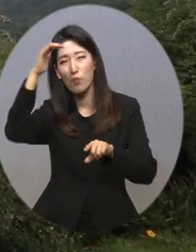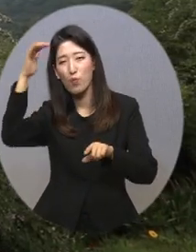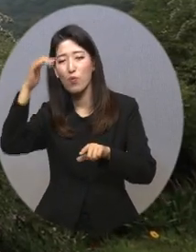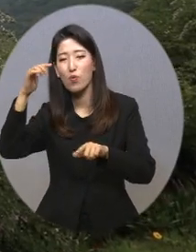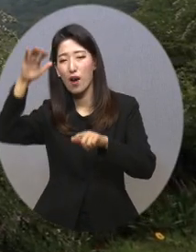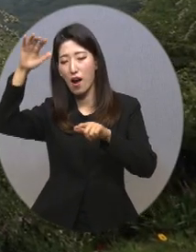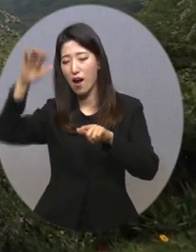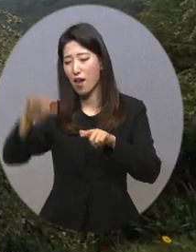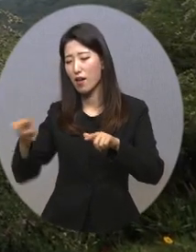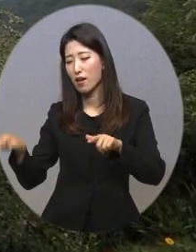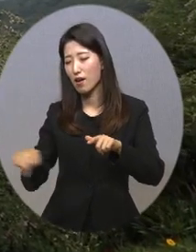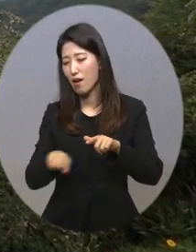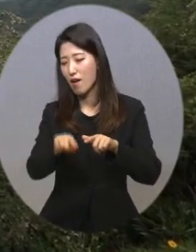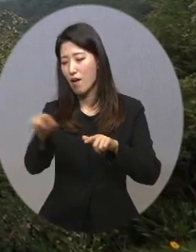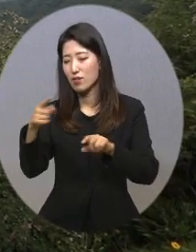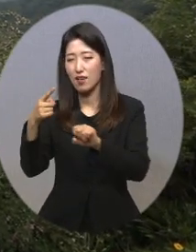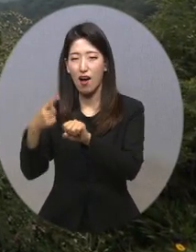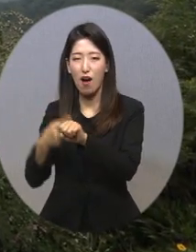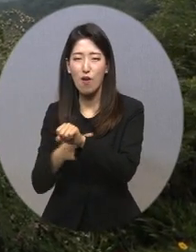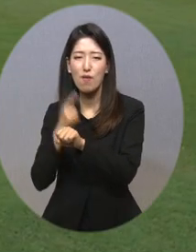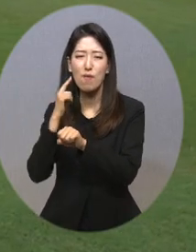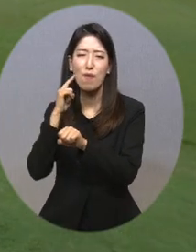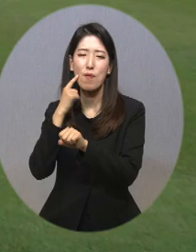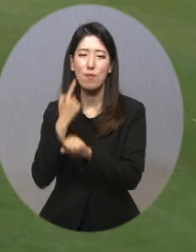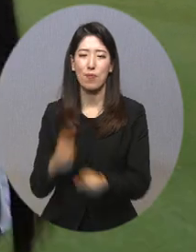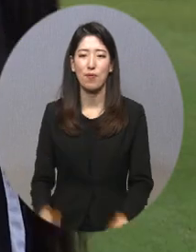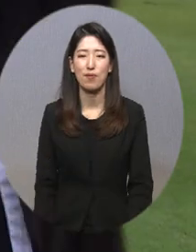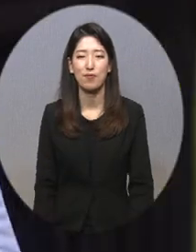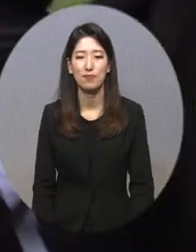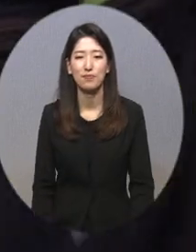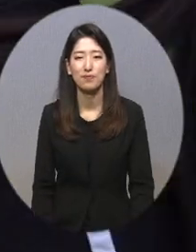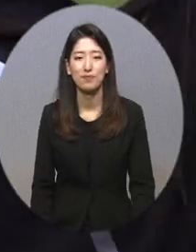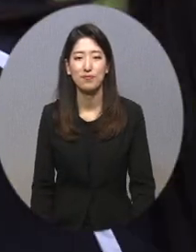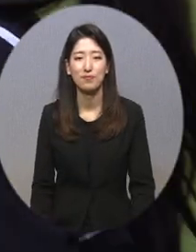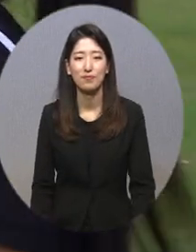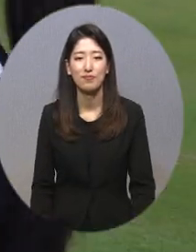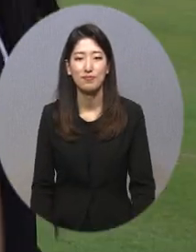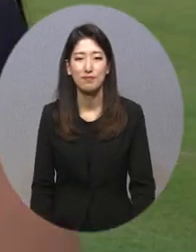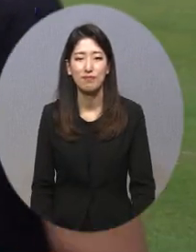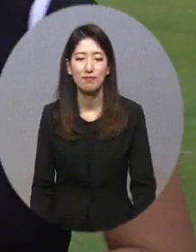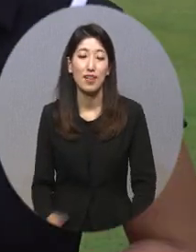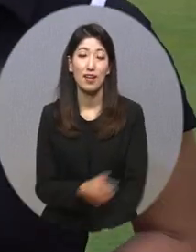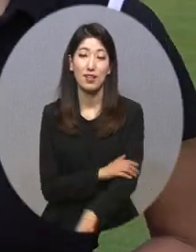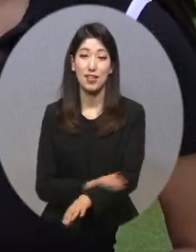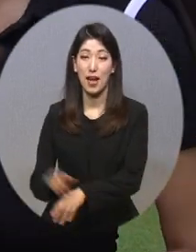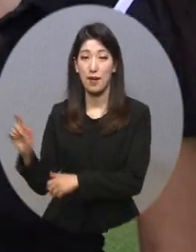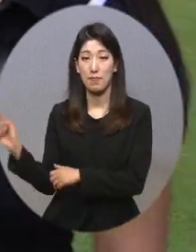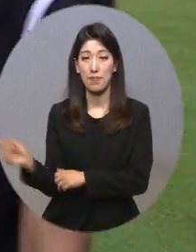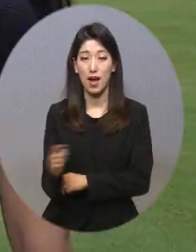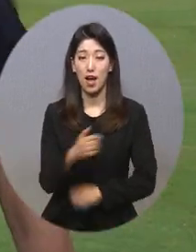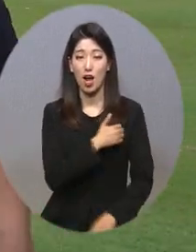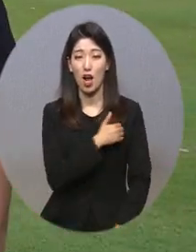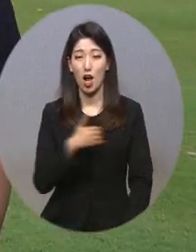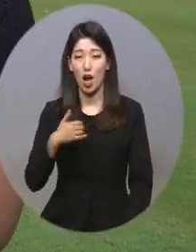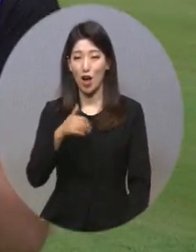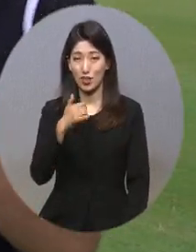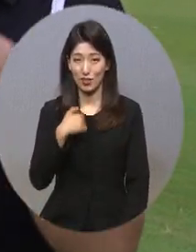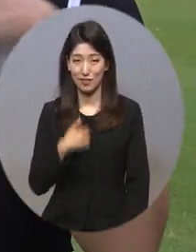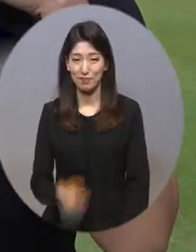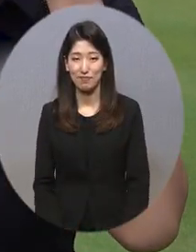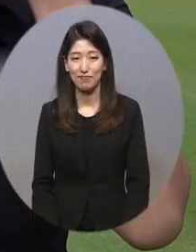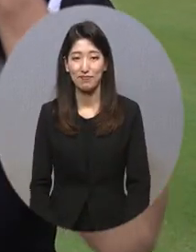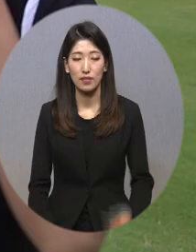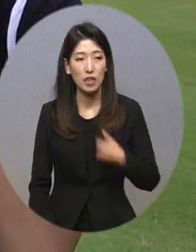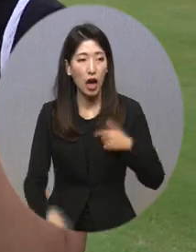약간 매니지먼트 잘해가지고 치면 재밌어. 잘 치면 여유가 생기는 거야. 나 아까 헛생각. 골프 못 치잖아?